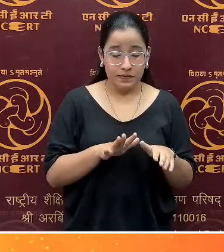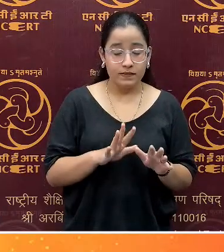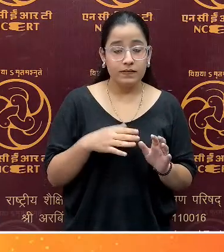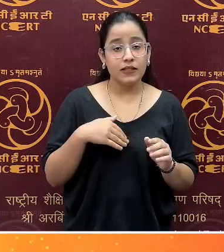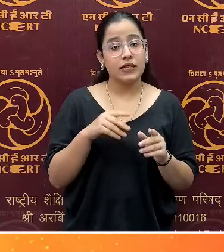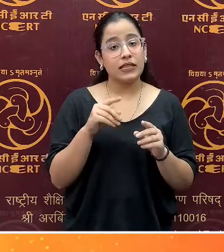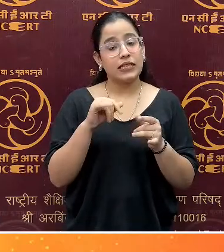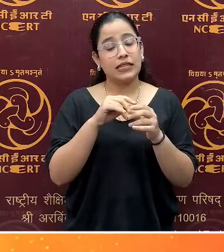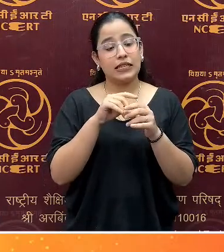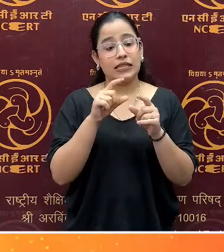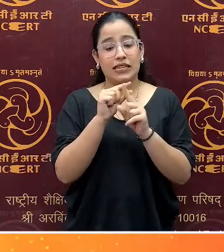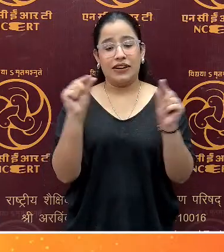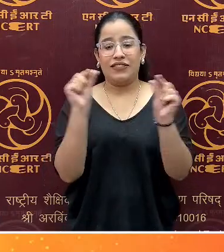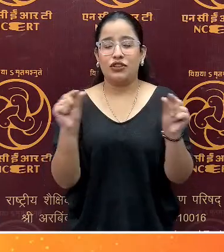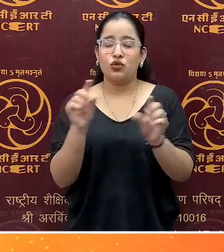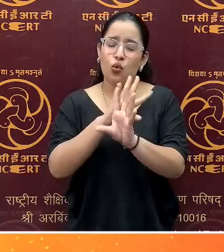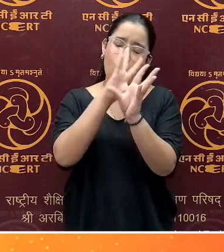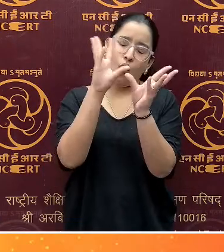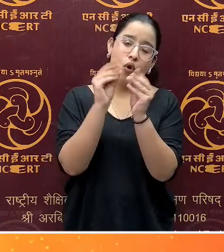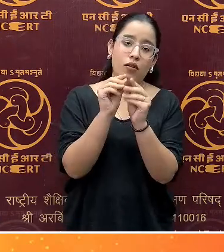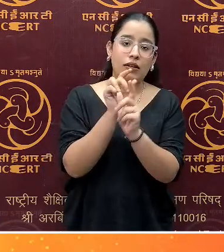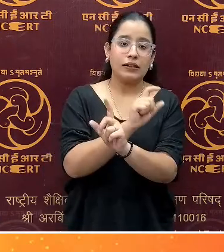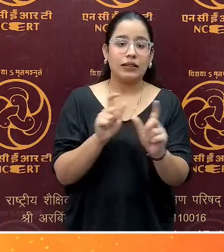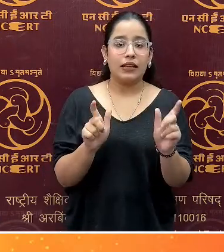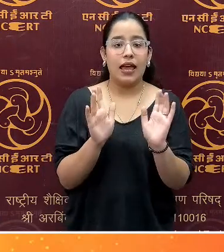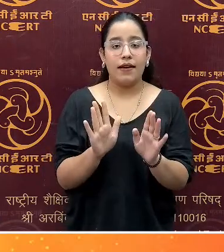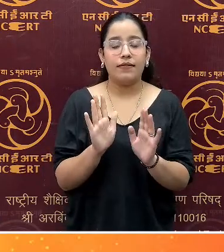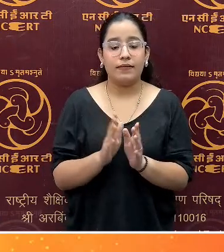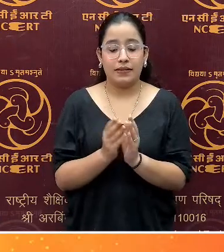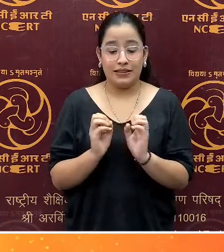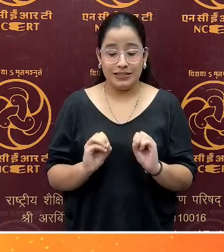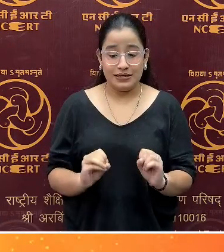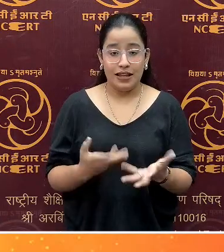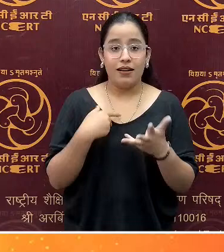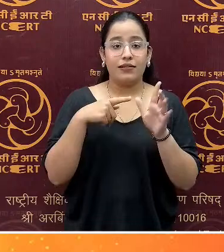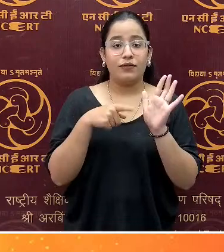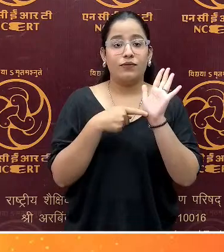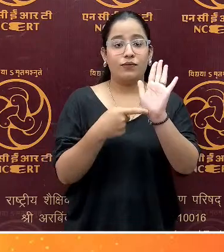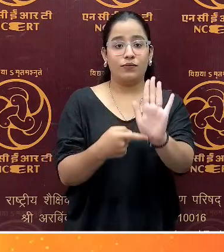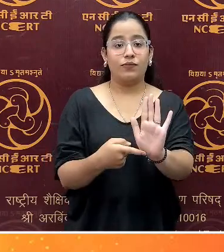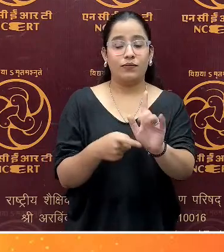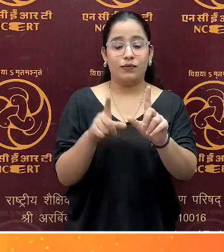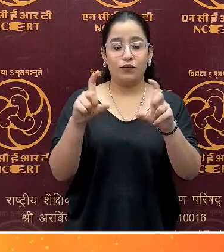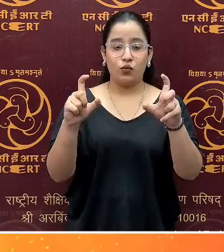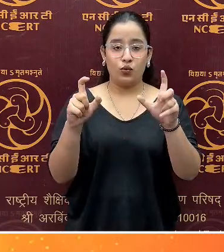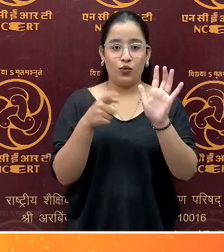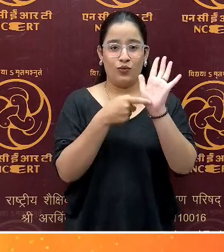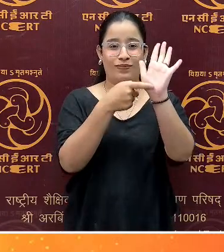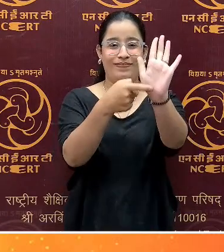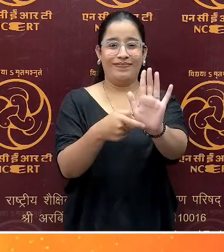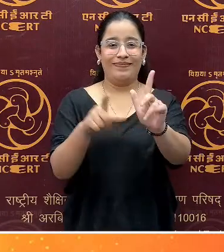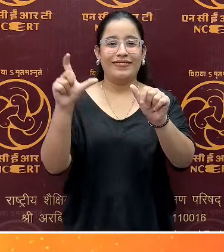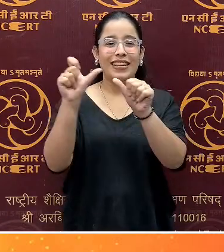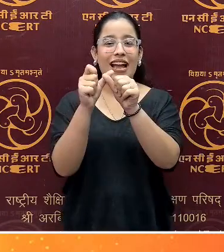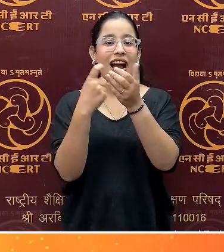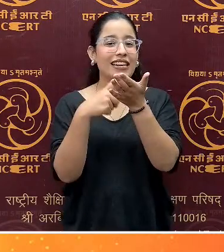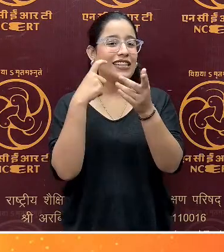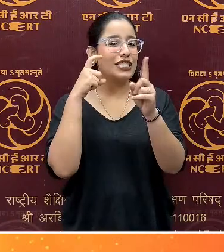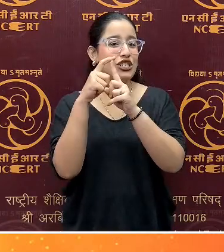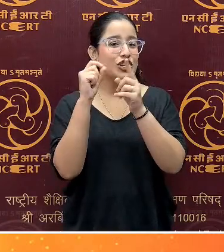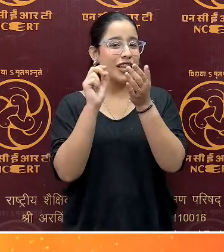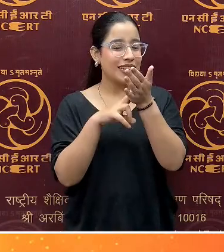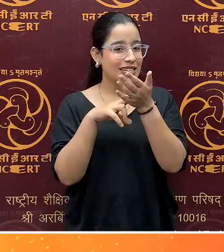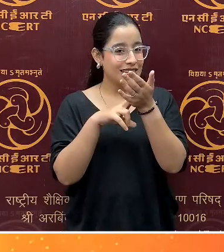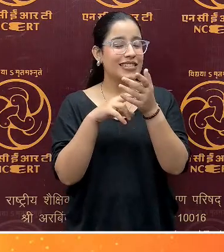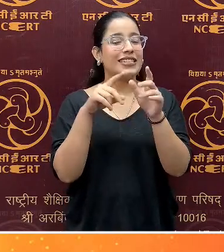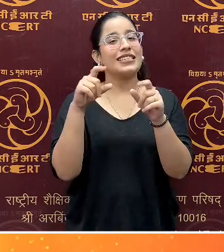all the definitions. So this is the point, that was where the coordinate axis they made. ये सब बच्चों को मालूम है, जैसे कार्टेशियन सिस्टम इसके बारे में मालूम है.